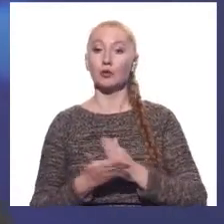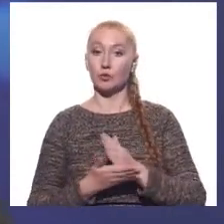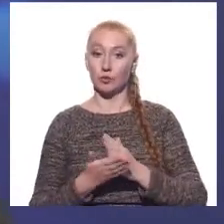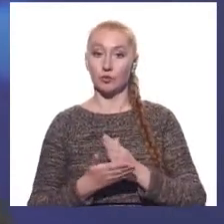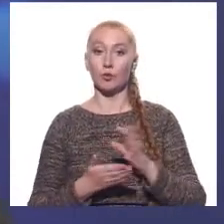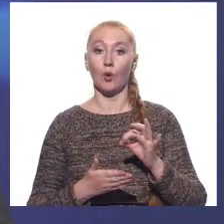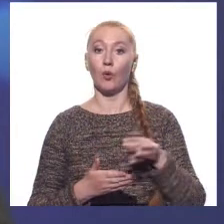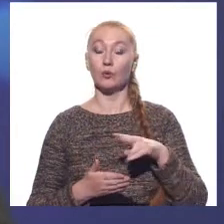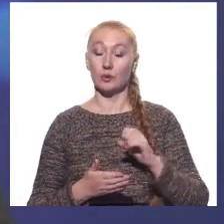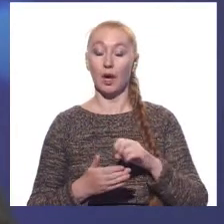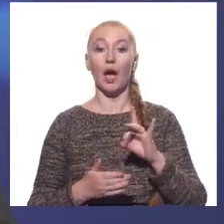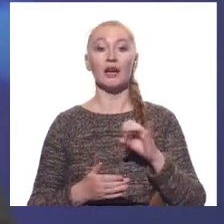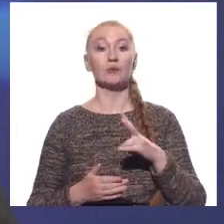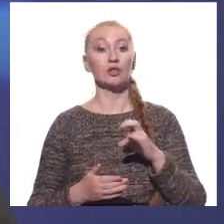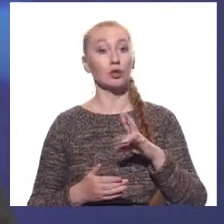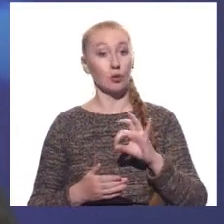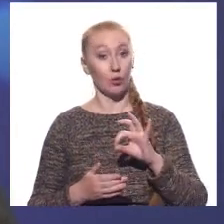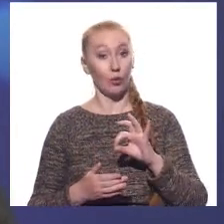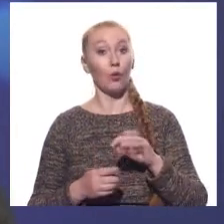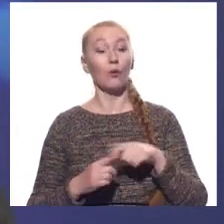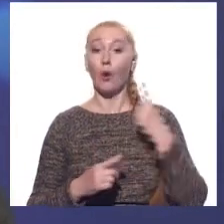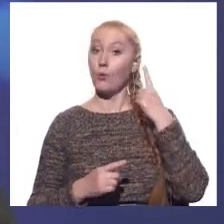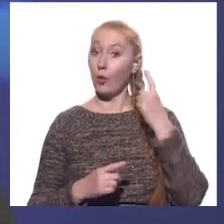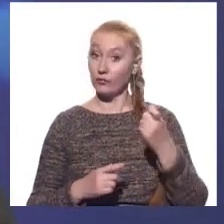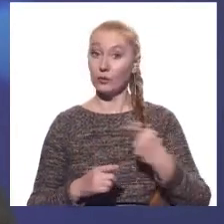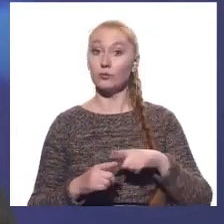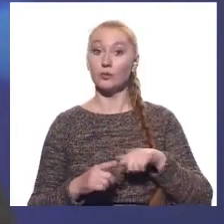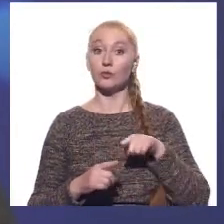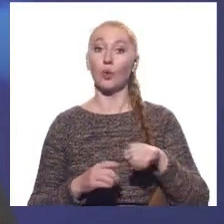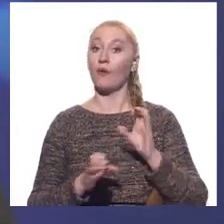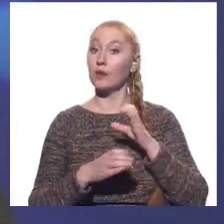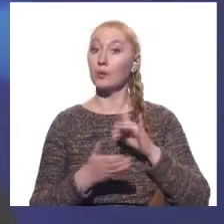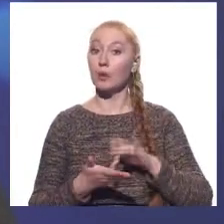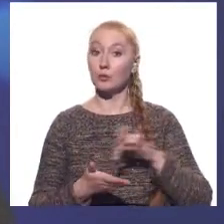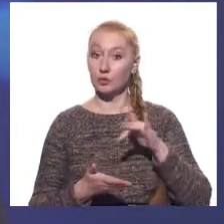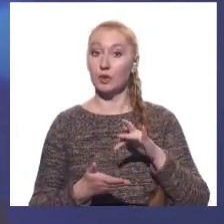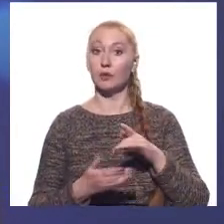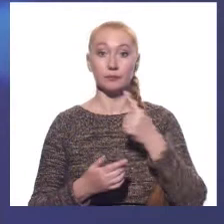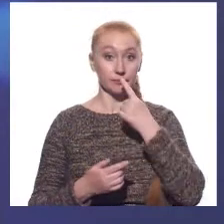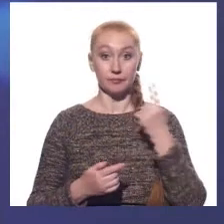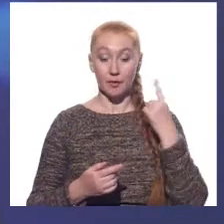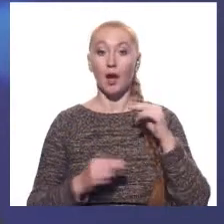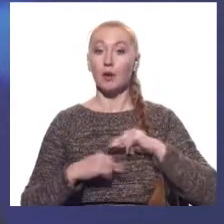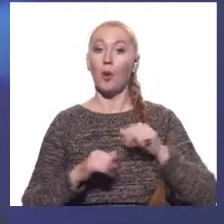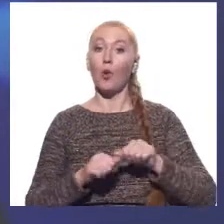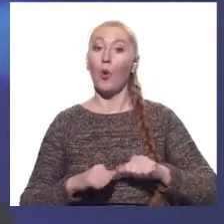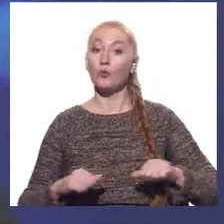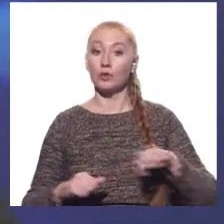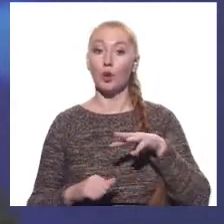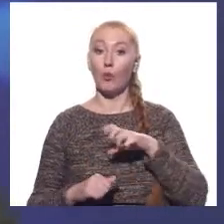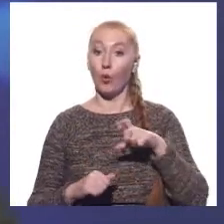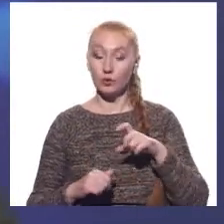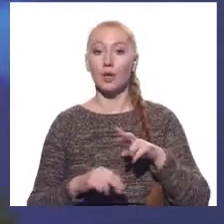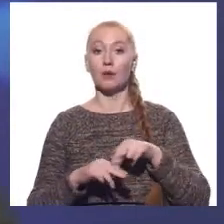обласної ради Ганна Рибченко. У повідомленні йдеться, що в лабораторному центрі днями працювали комісії МОЗу